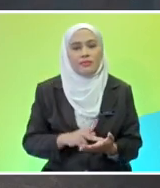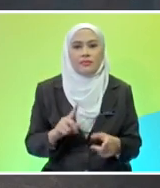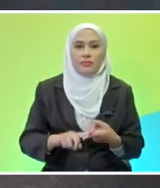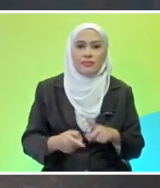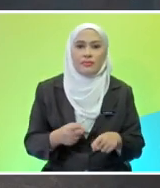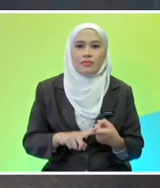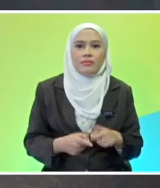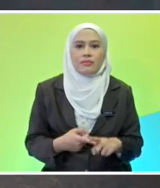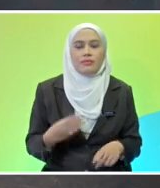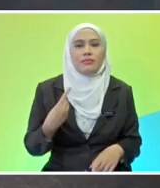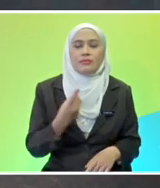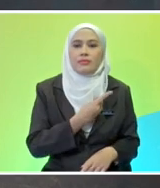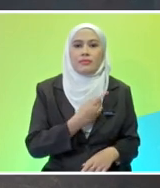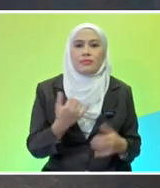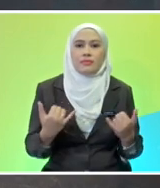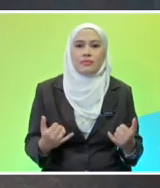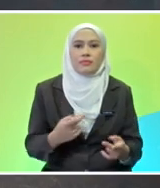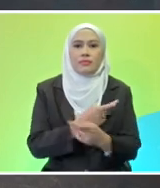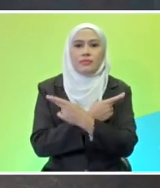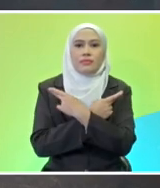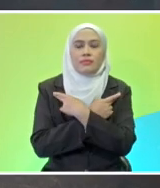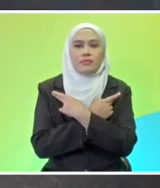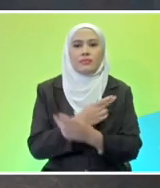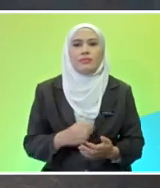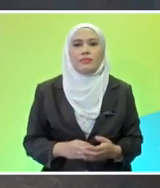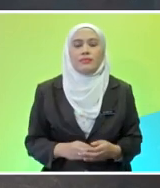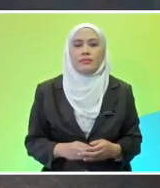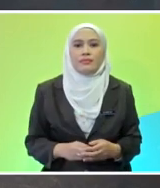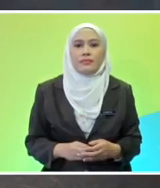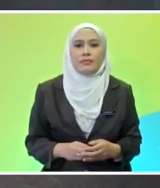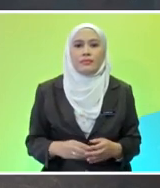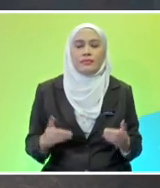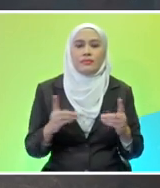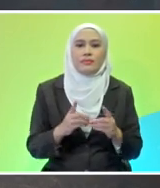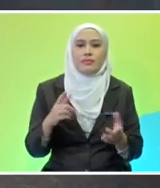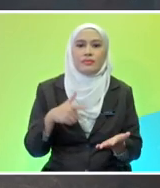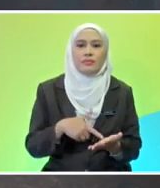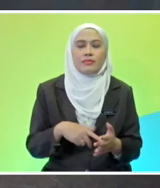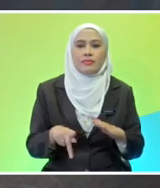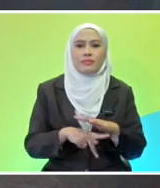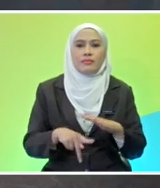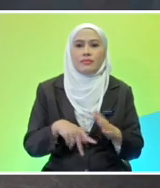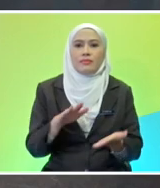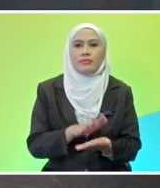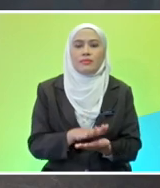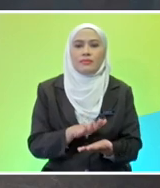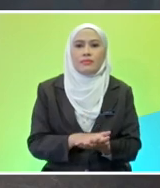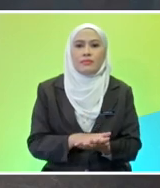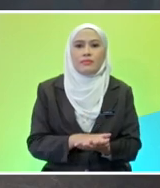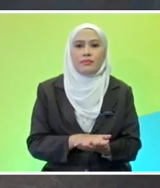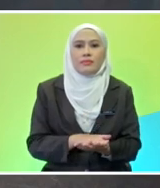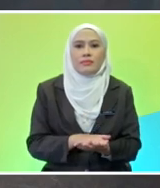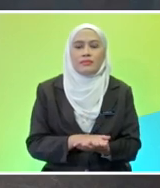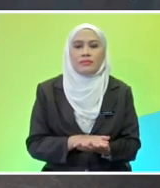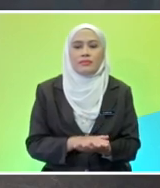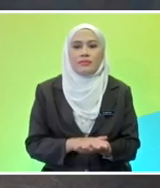tu. Okeylah, kita berdiri rehat kepada anda semua. Jangan ke mana, selepas ini kita akan kembali lagi dalam Prasekolah. Cikgu, muzik dah berhenti. Kita kena pergi ke warna